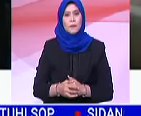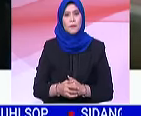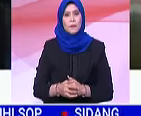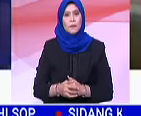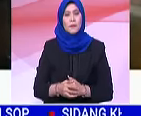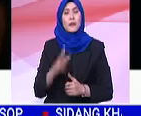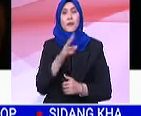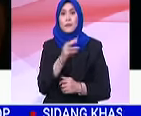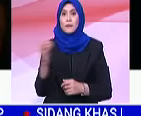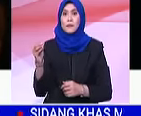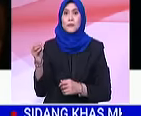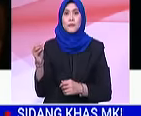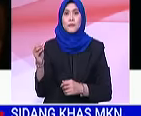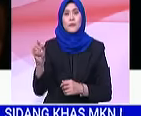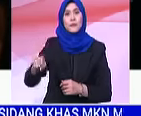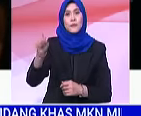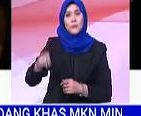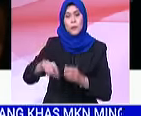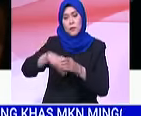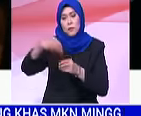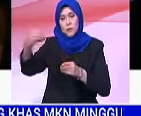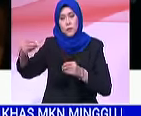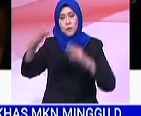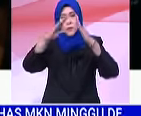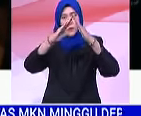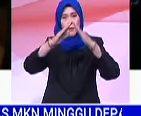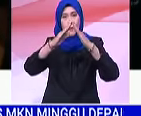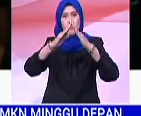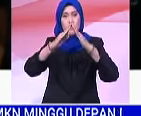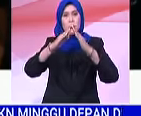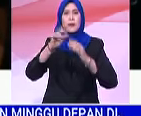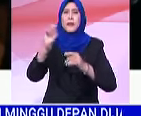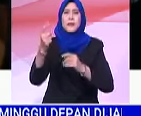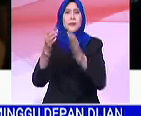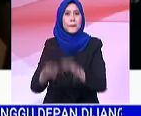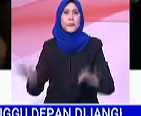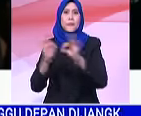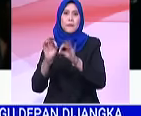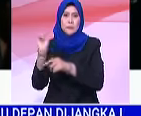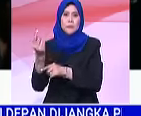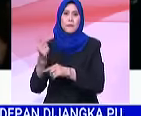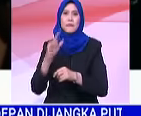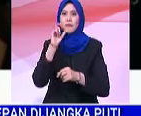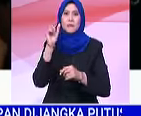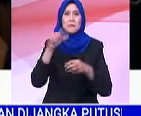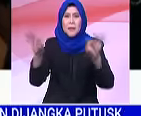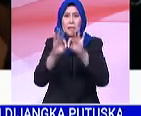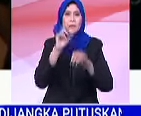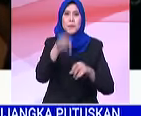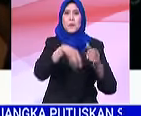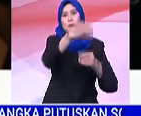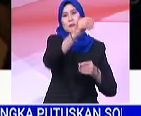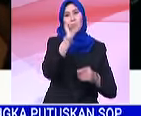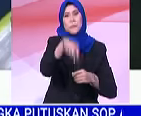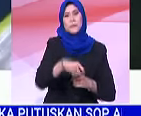Dan di samping itu juga keperluan untuk keluar rumah ini pastikan yang perlu sahaja. Itu paling penting. Menurut